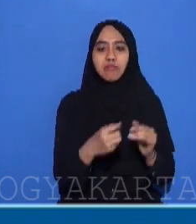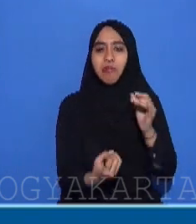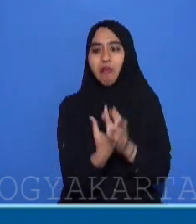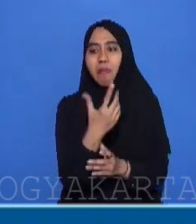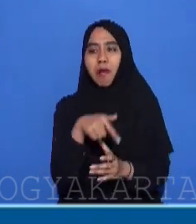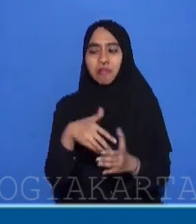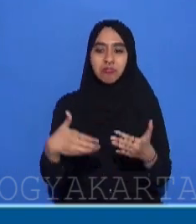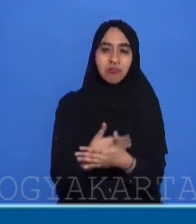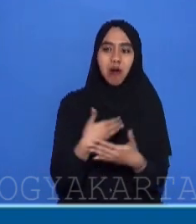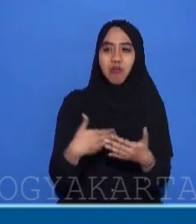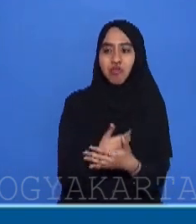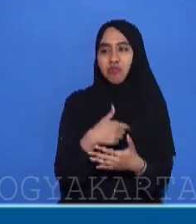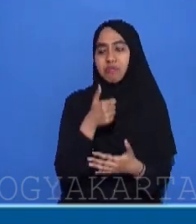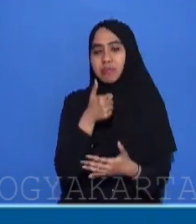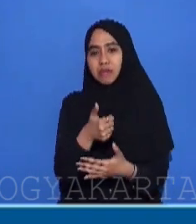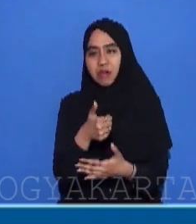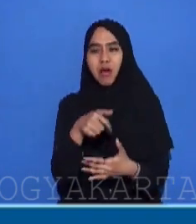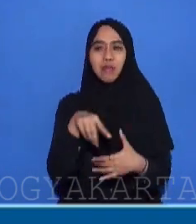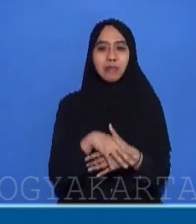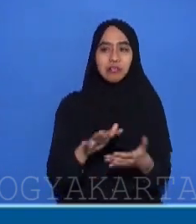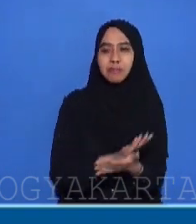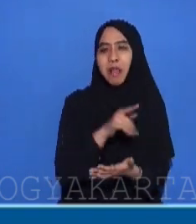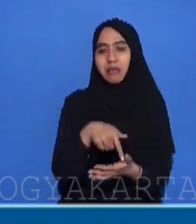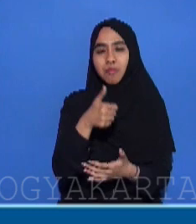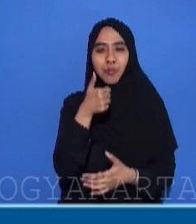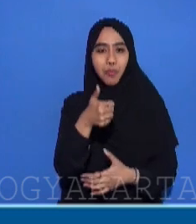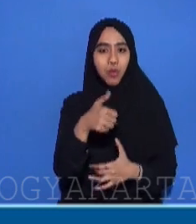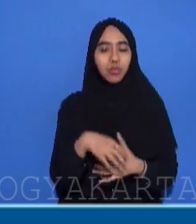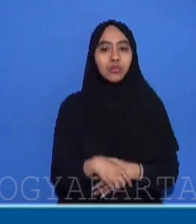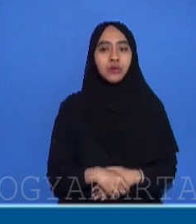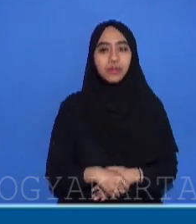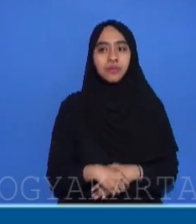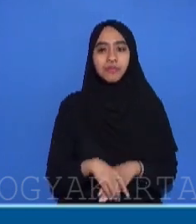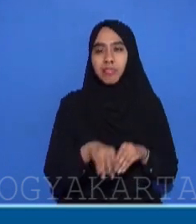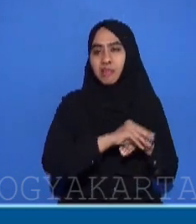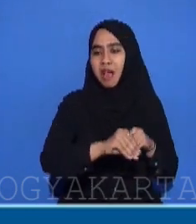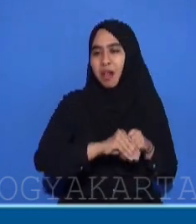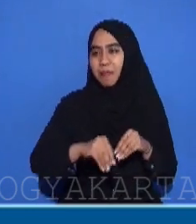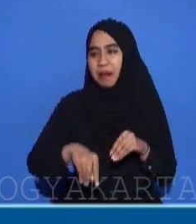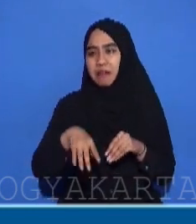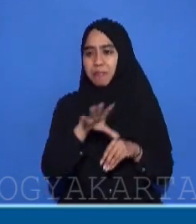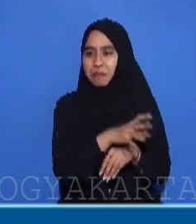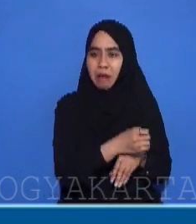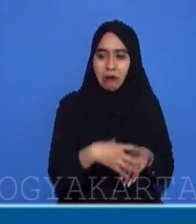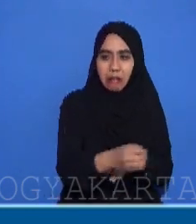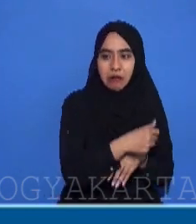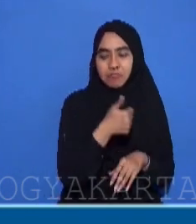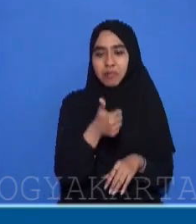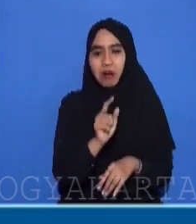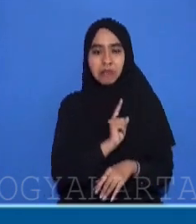janganan temu mujudaken setunggaling kaledangan ingkang Sae asiling panen sagipunangataken piyambak ingkang